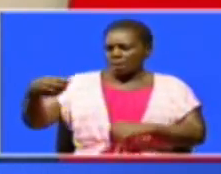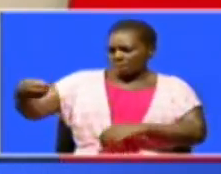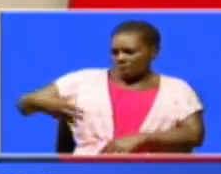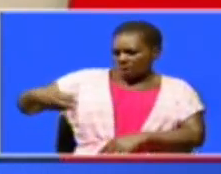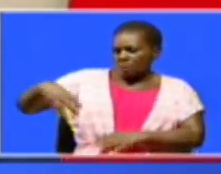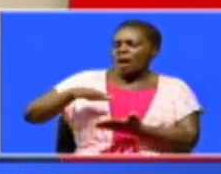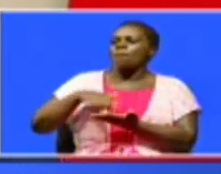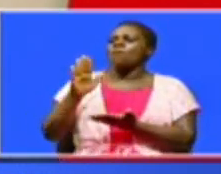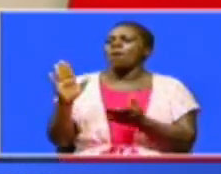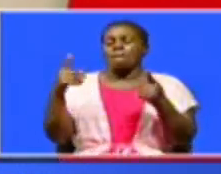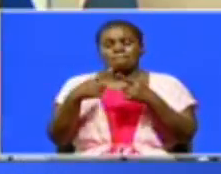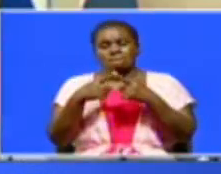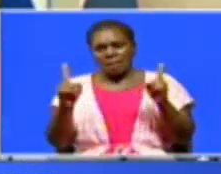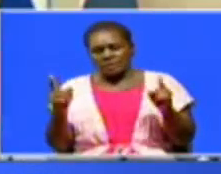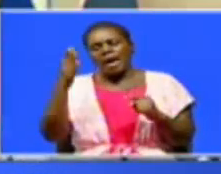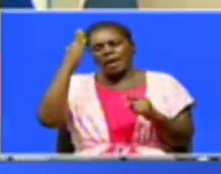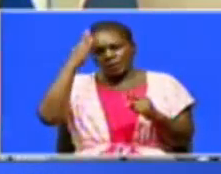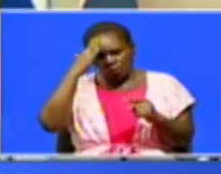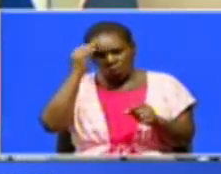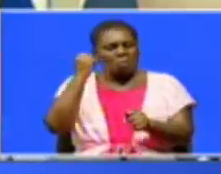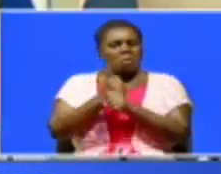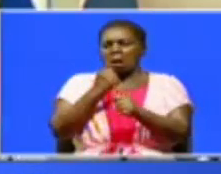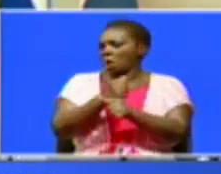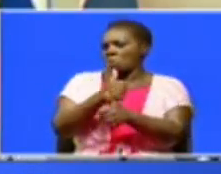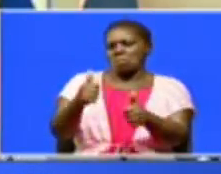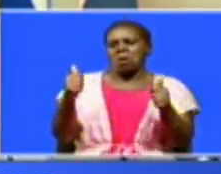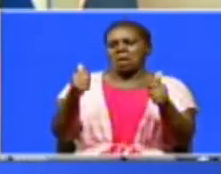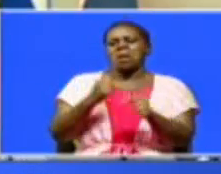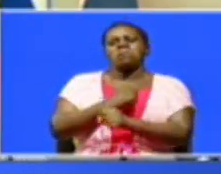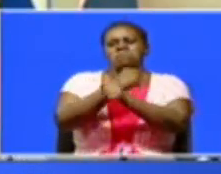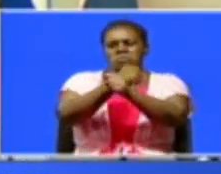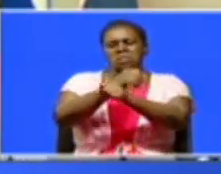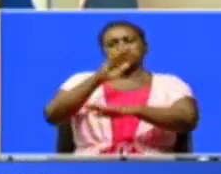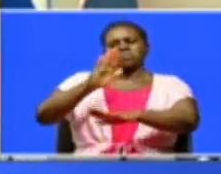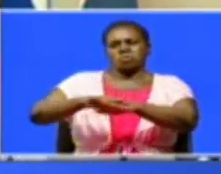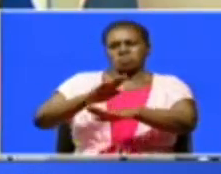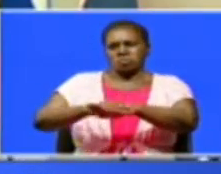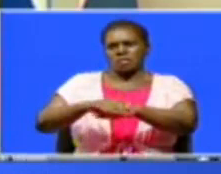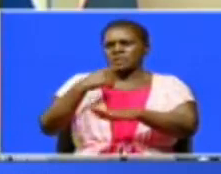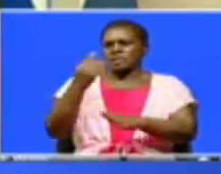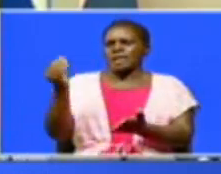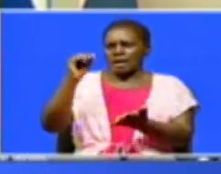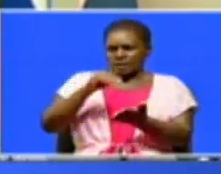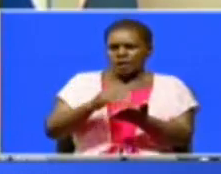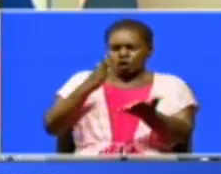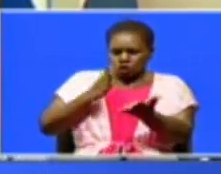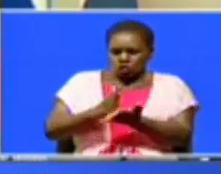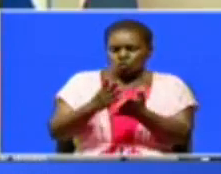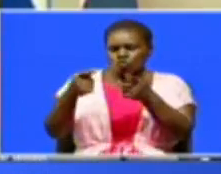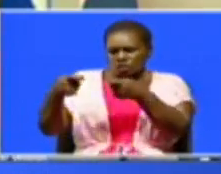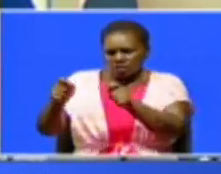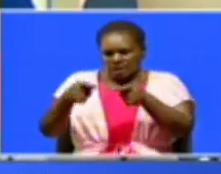maelezo zaidi. Hata hivyo, ninajua inafanya kazi vizuri na ina kinga imara. Narudia, imepitia